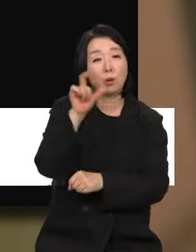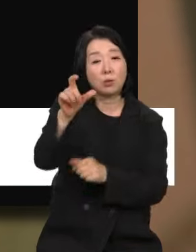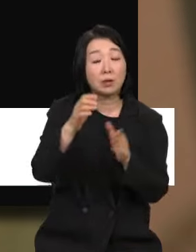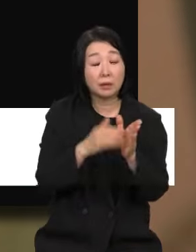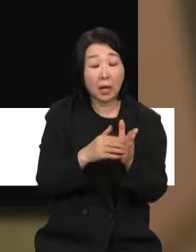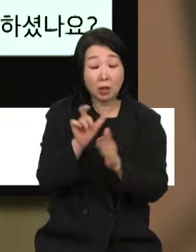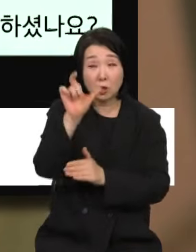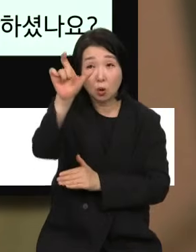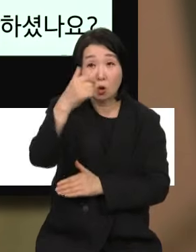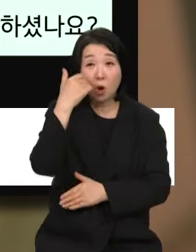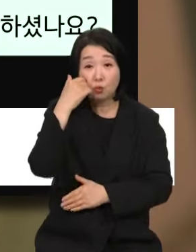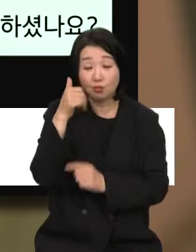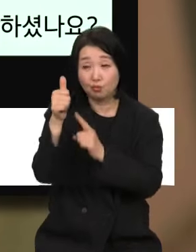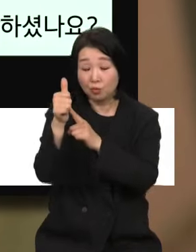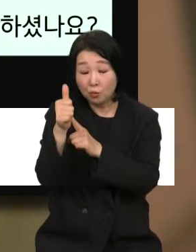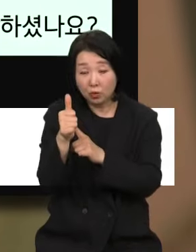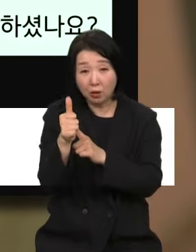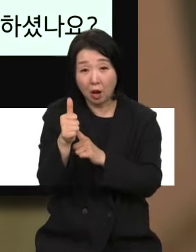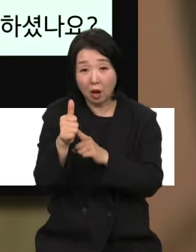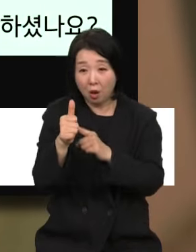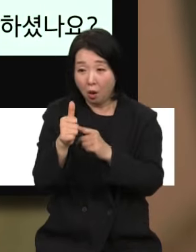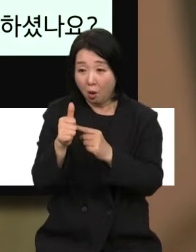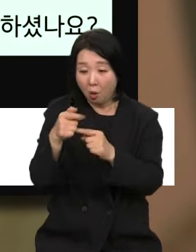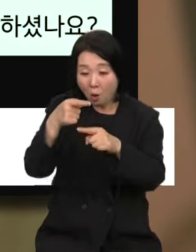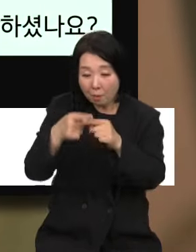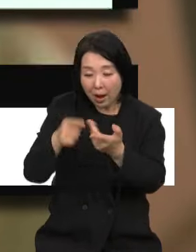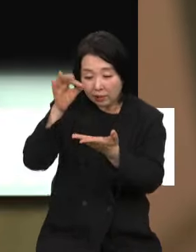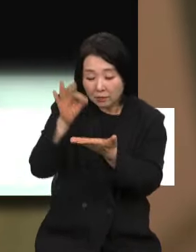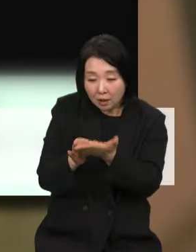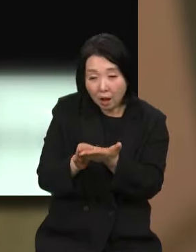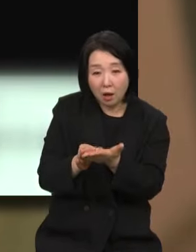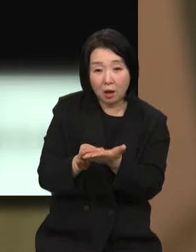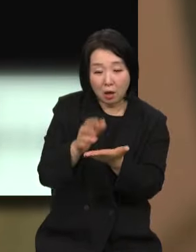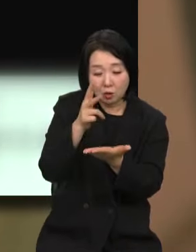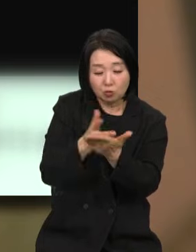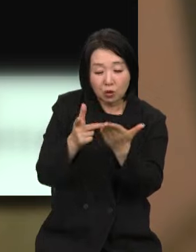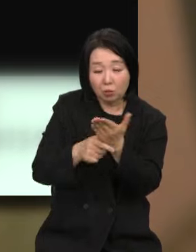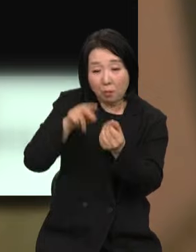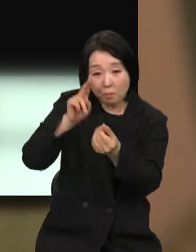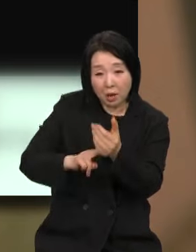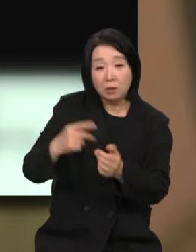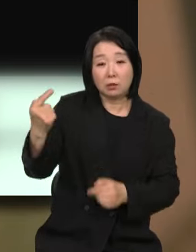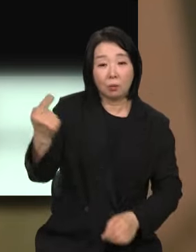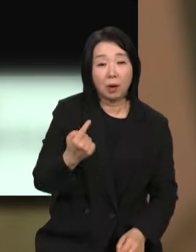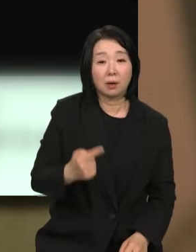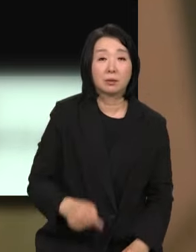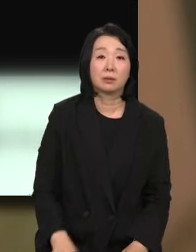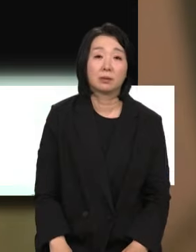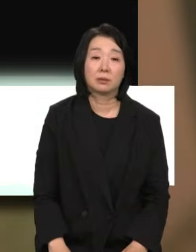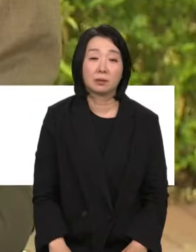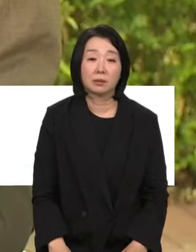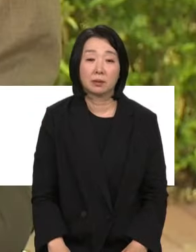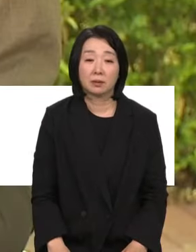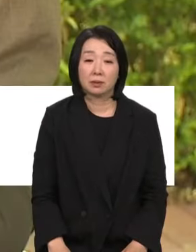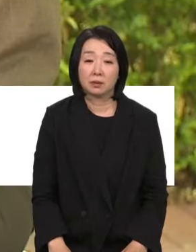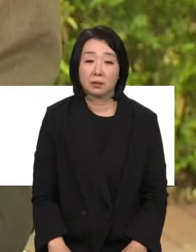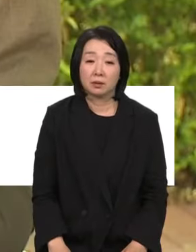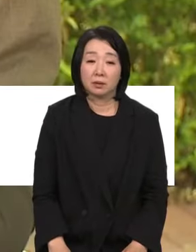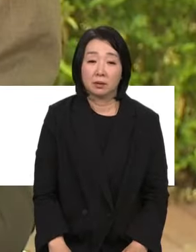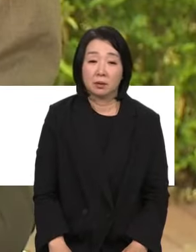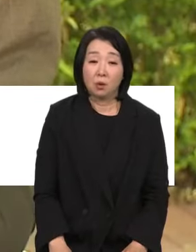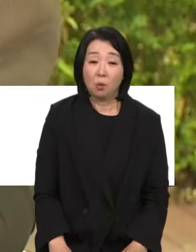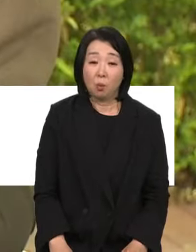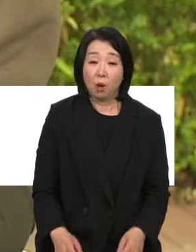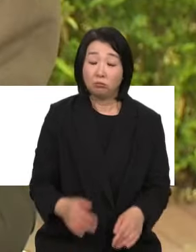올리자마자 이모 씨가 시세보다 절반이나 싸게 주차권을 팔겠다고 접근했습니다 굉장히 능숙하게 그 폼을